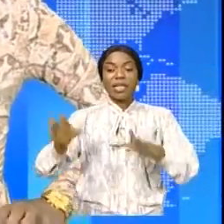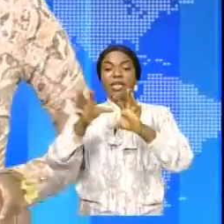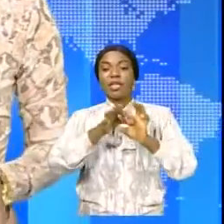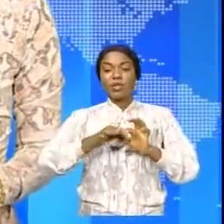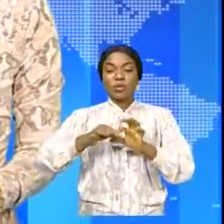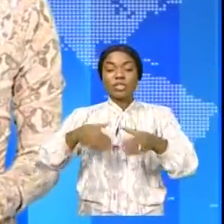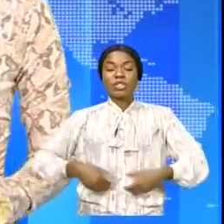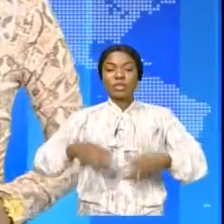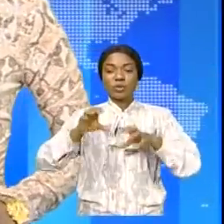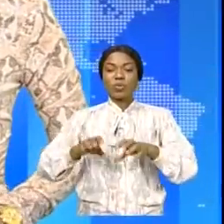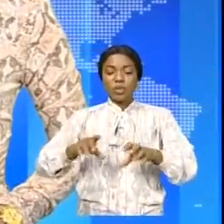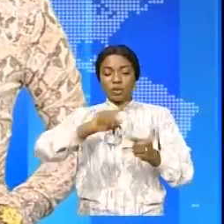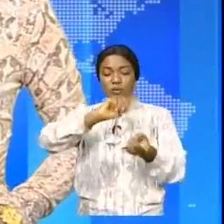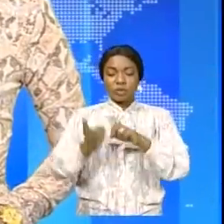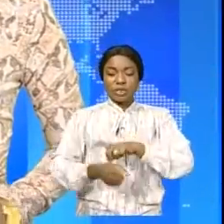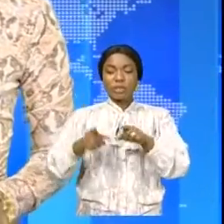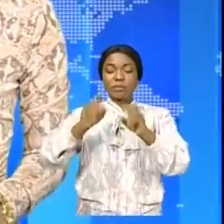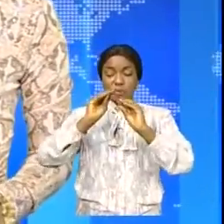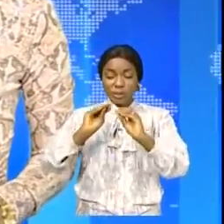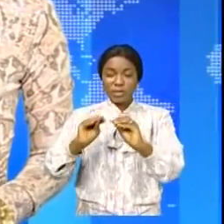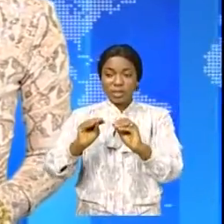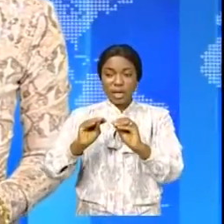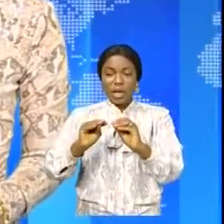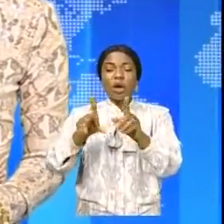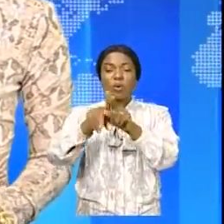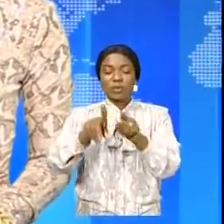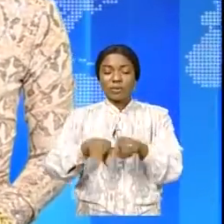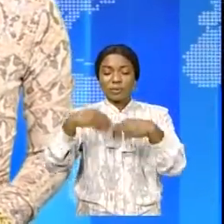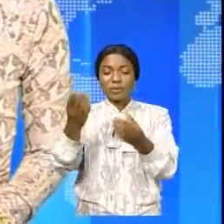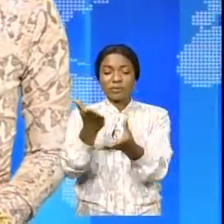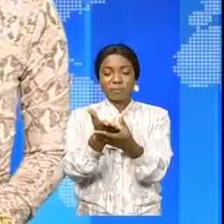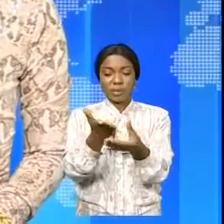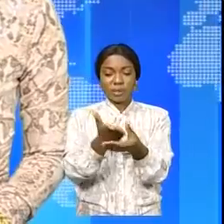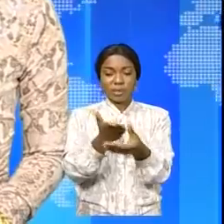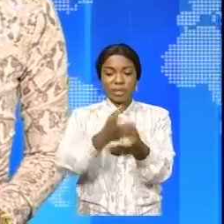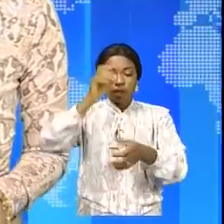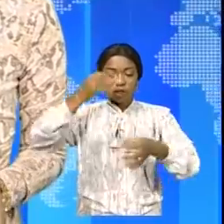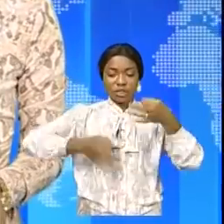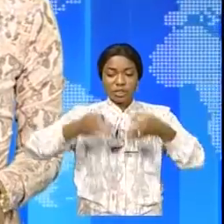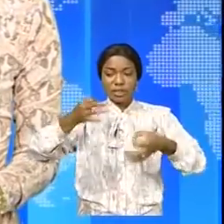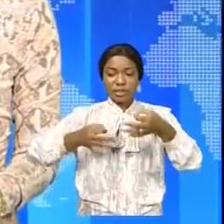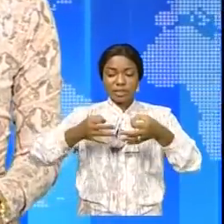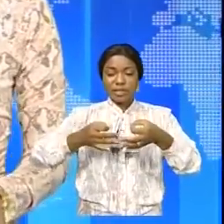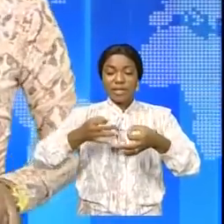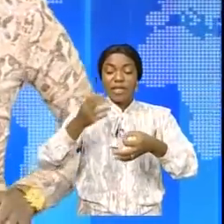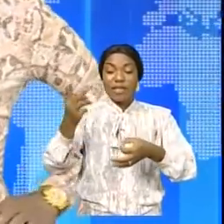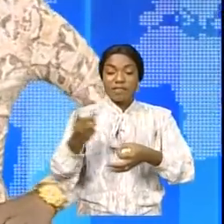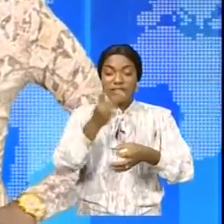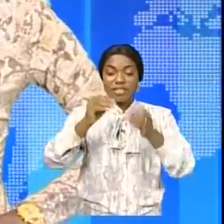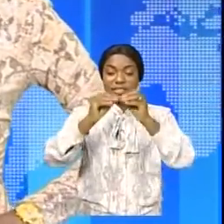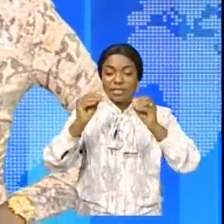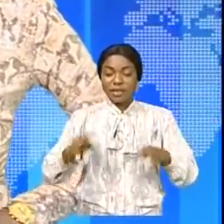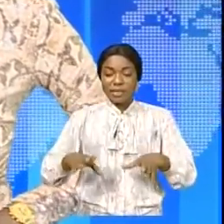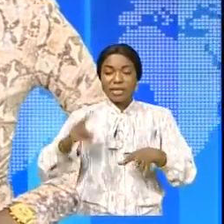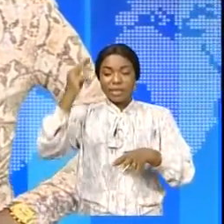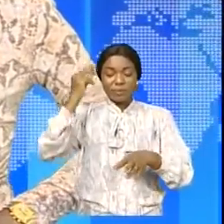congolais pour les changements ont été outillés des instruments juridiques de la résolution 2050. C'est la ministre de la Jeunesse